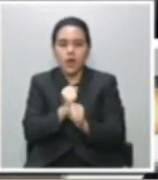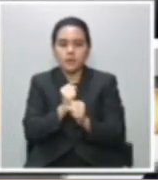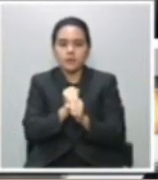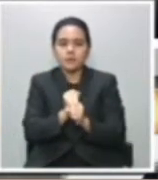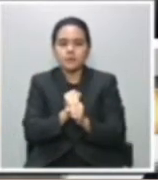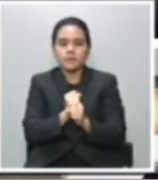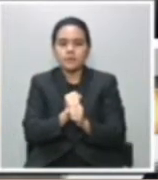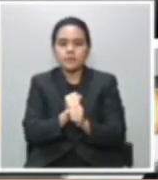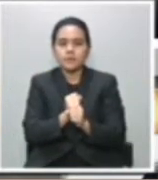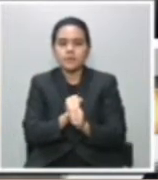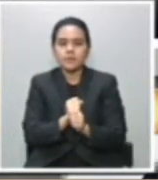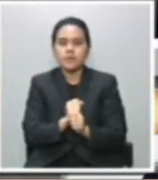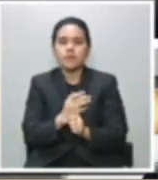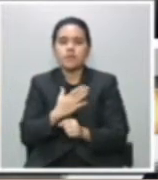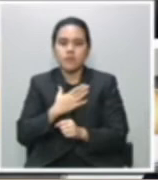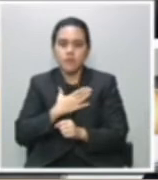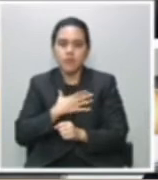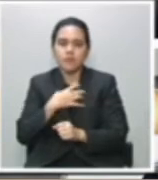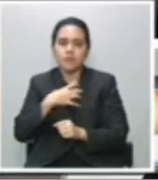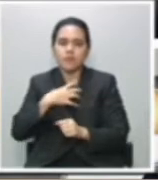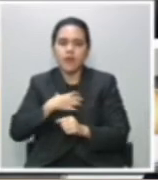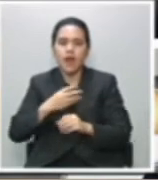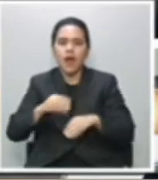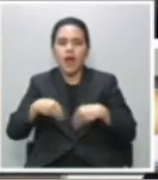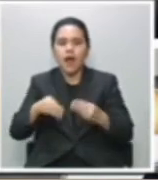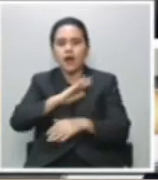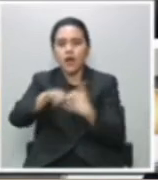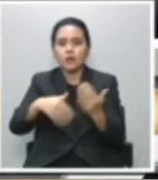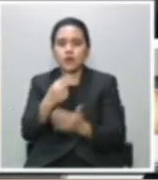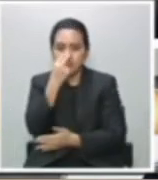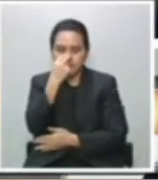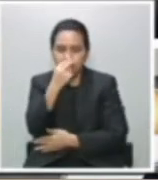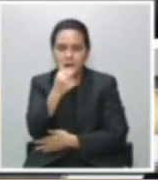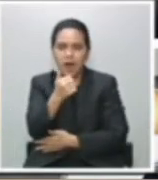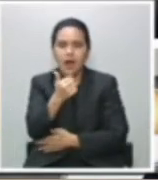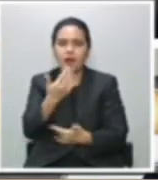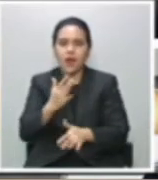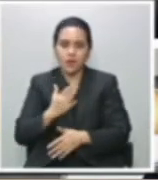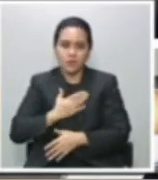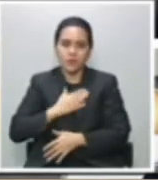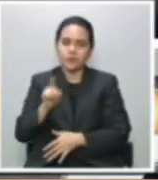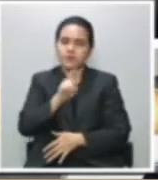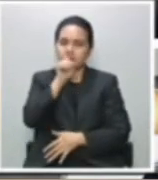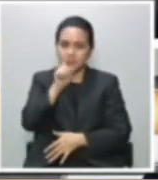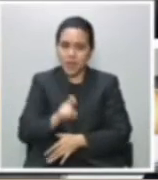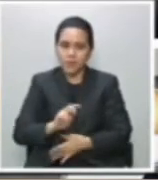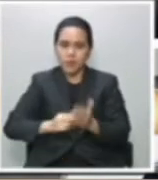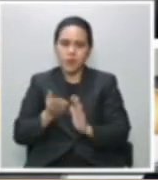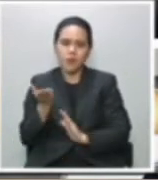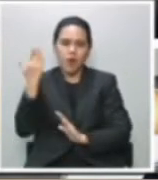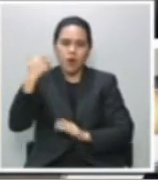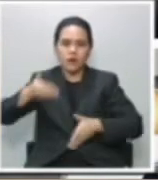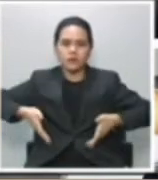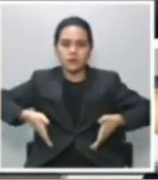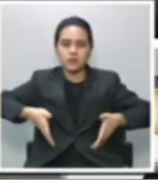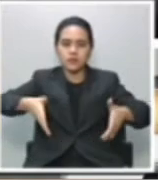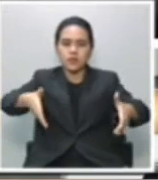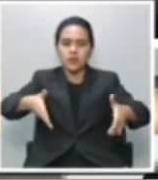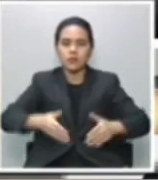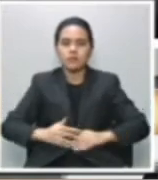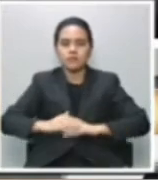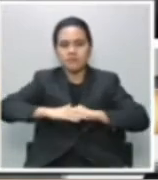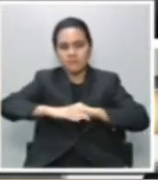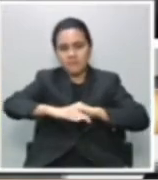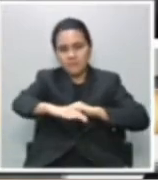ให้ทุกคนได้มองเห็นว่าถนนที่ผมได้ตั้งกระทู้ถามนั้นเป็นถนนเดิมเป็นถนนลาดยางขณะนี้ลาดยางมันหายไปหมด